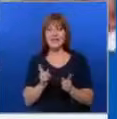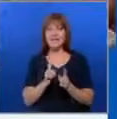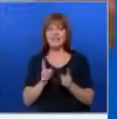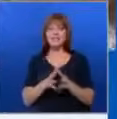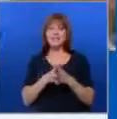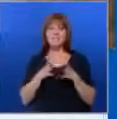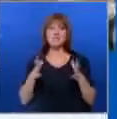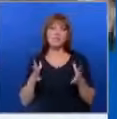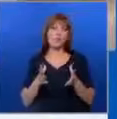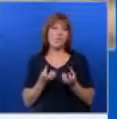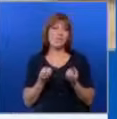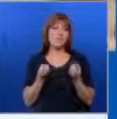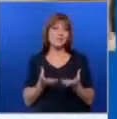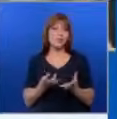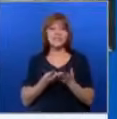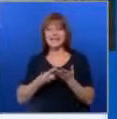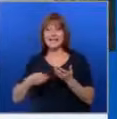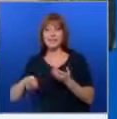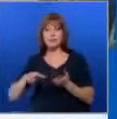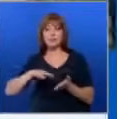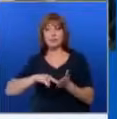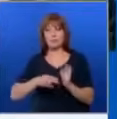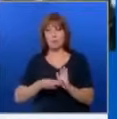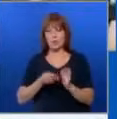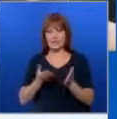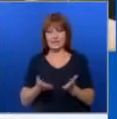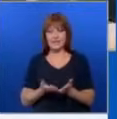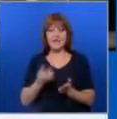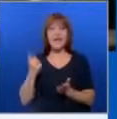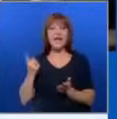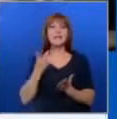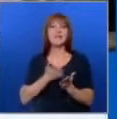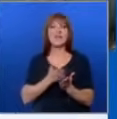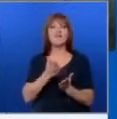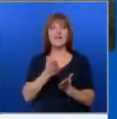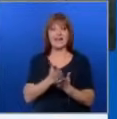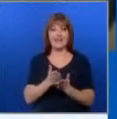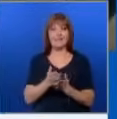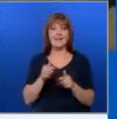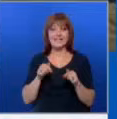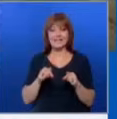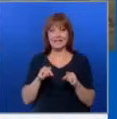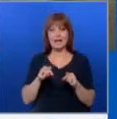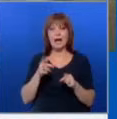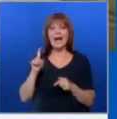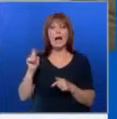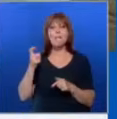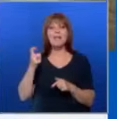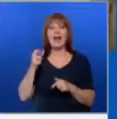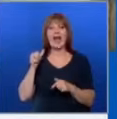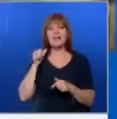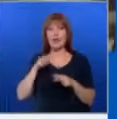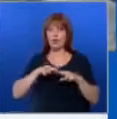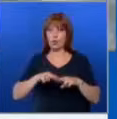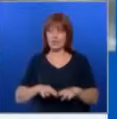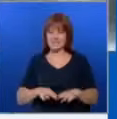останалите възможности за изход от политическата безизходица. Един от вариантите е настоящият премиер Габриел Атал да остане на